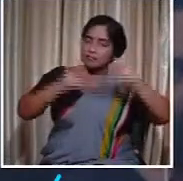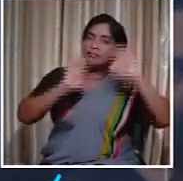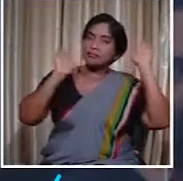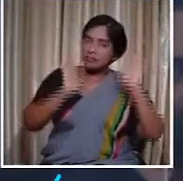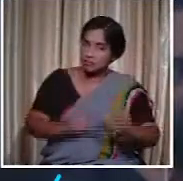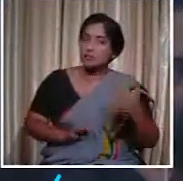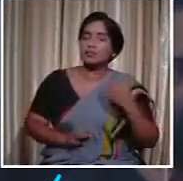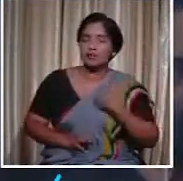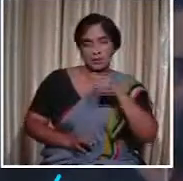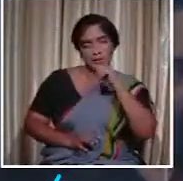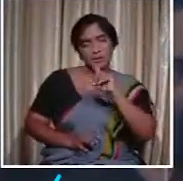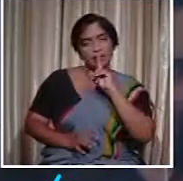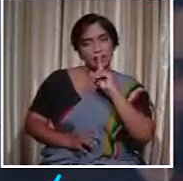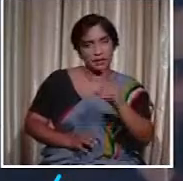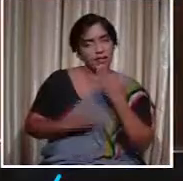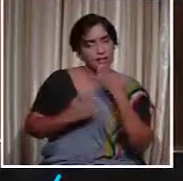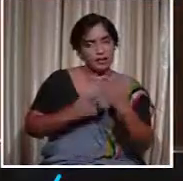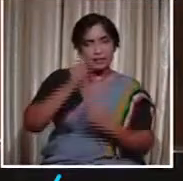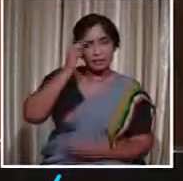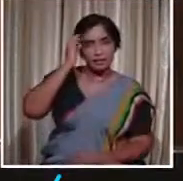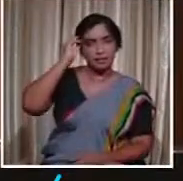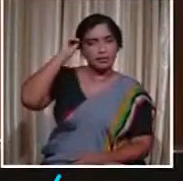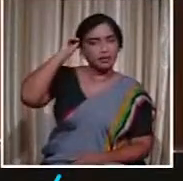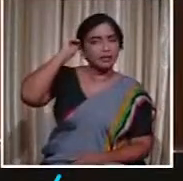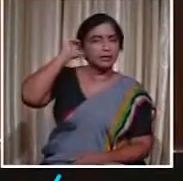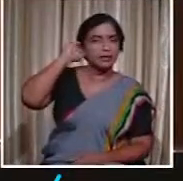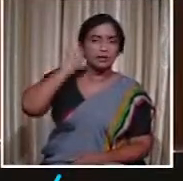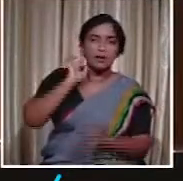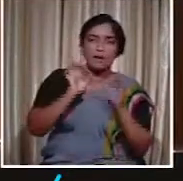කියන එක පැහැදිලිවම කියන්න ඕන බොමි